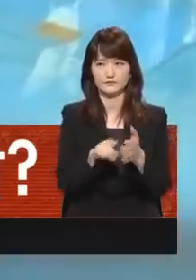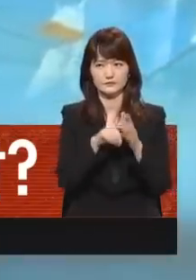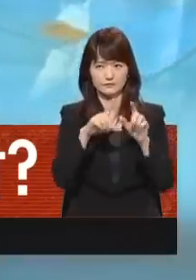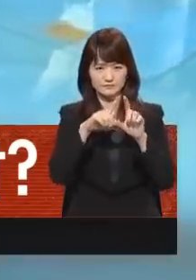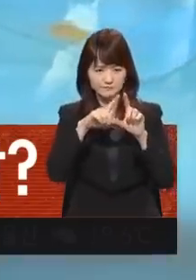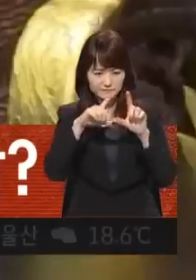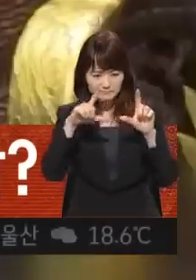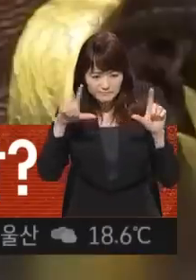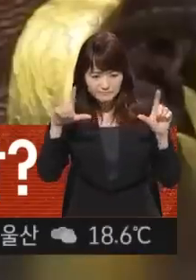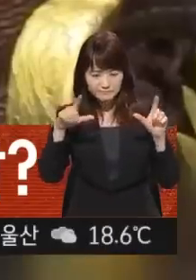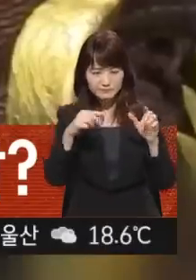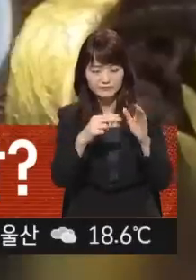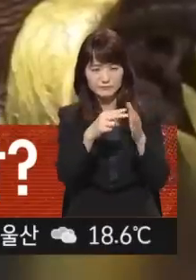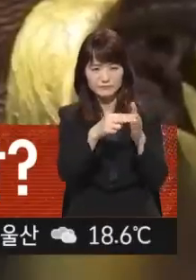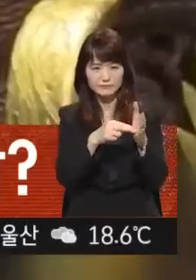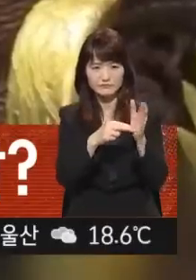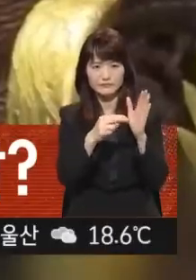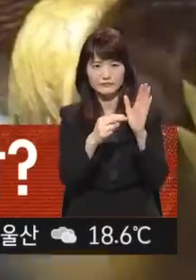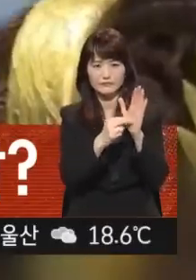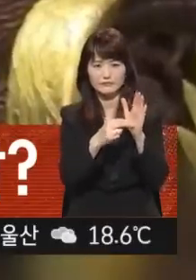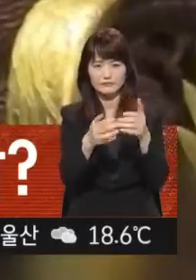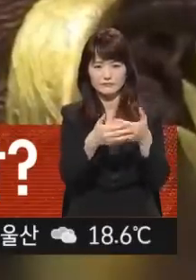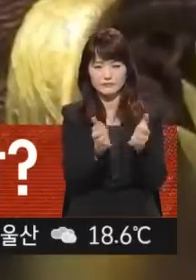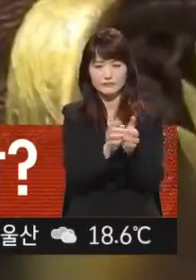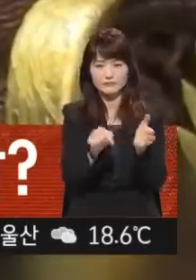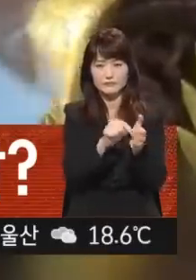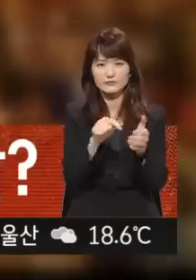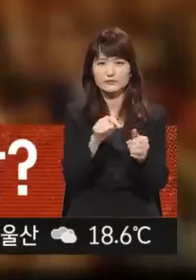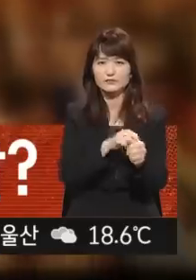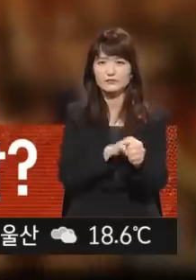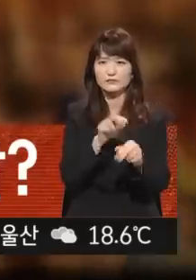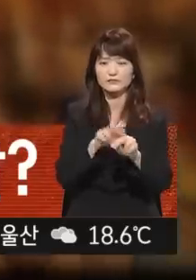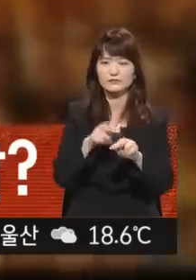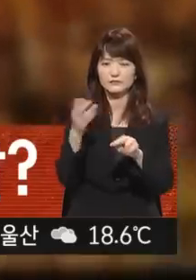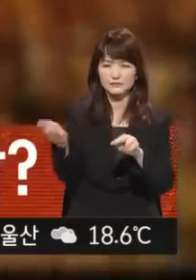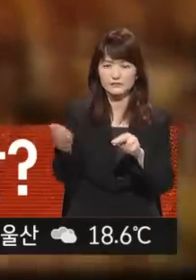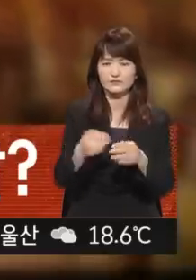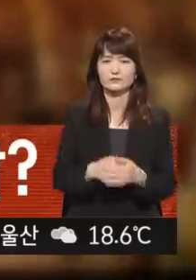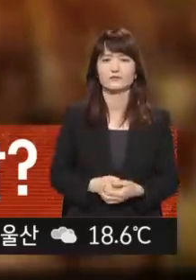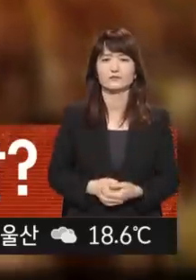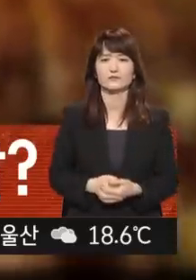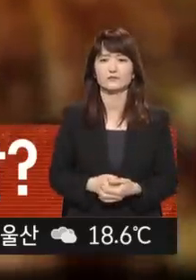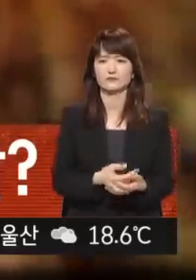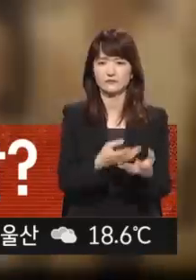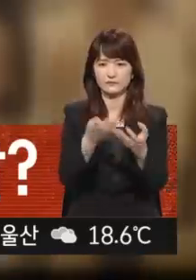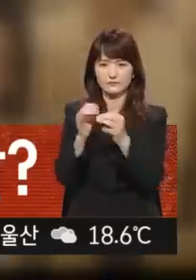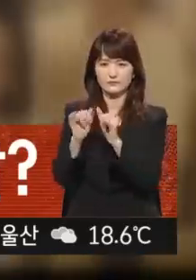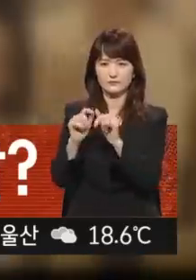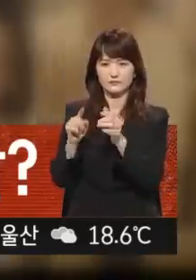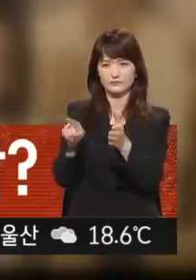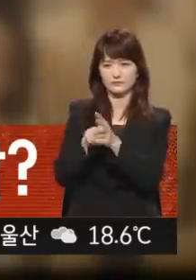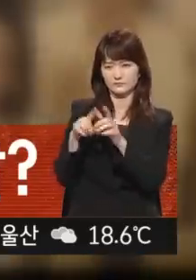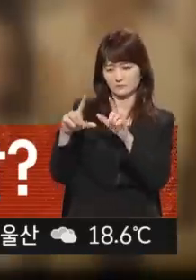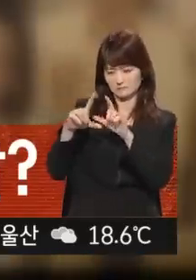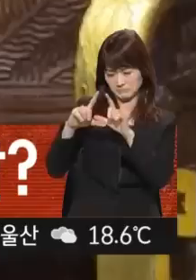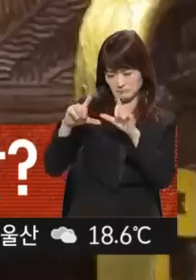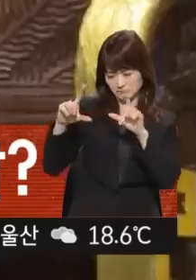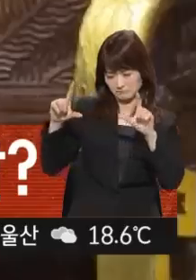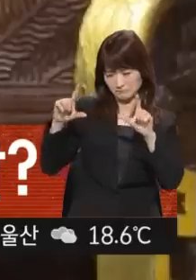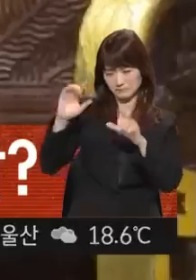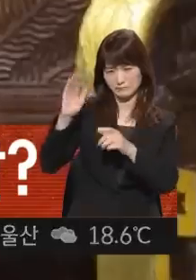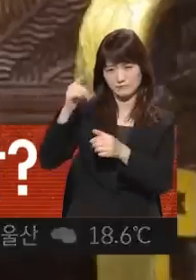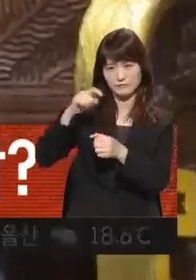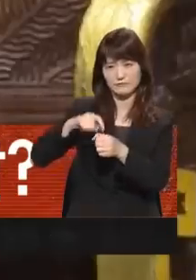되면 교단 내에서는 좀 특별한 시위를 부여받았던 것 같습니다 그리고 많은 사람들이이 신앙스타가 되기 위해서 노력을 하게 이렇게